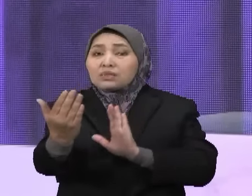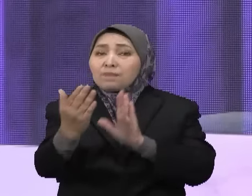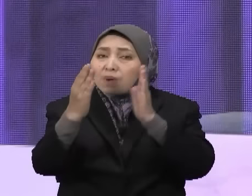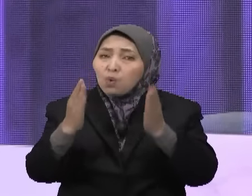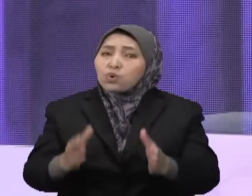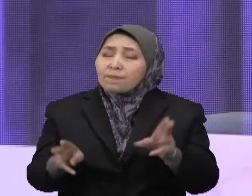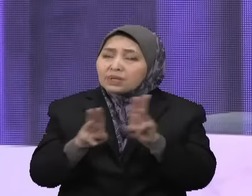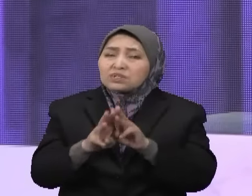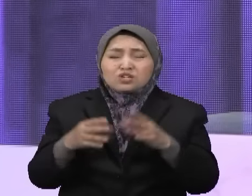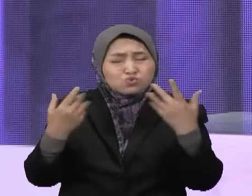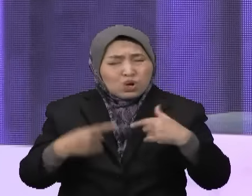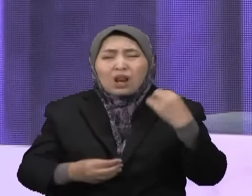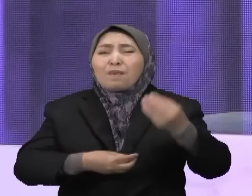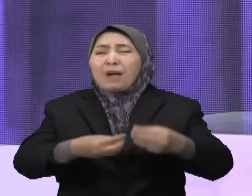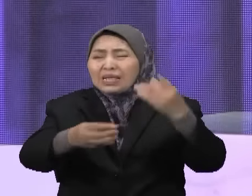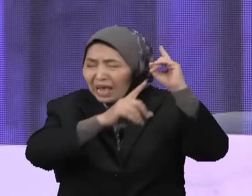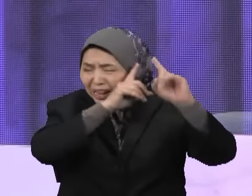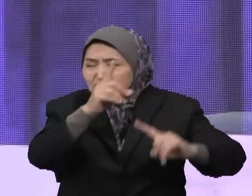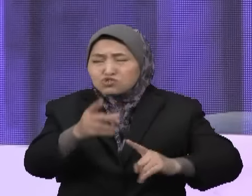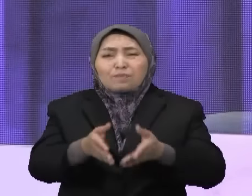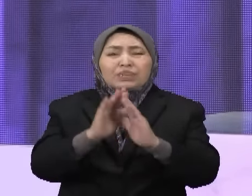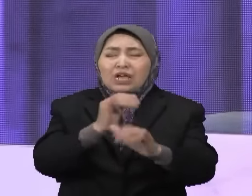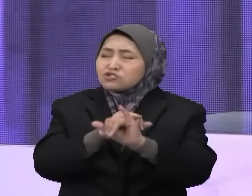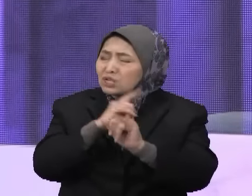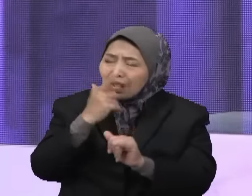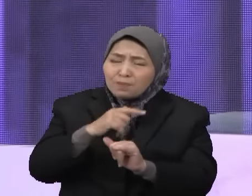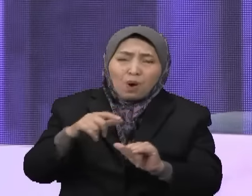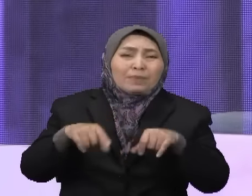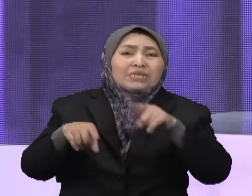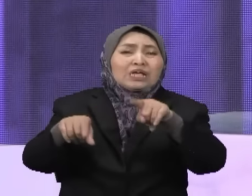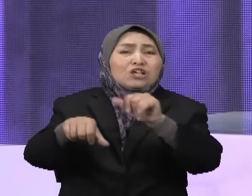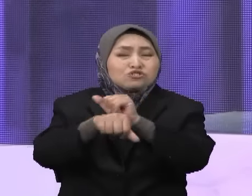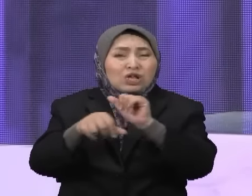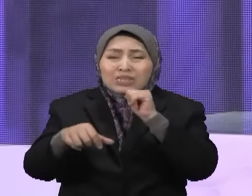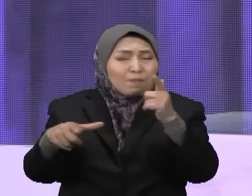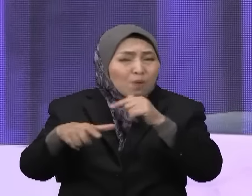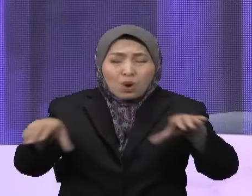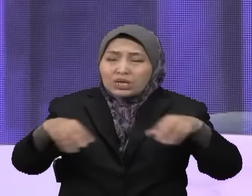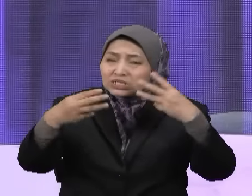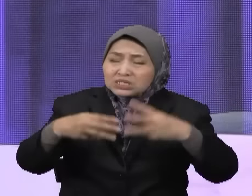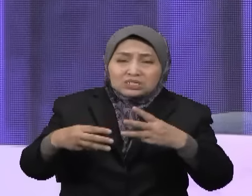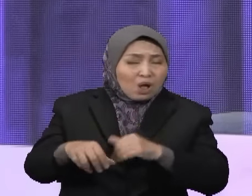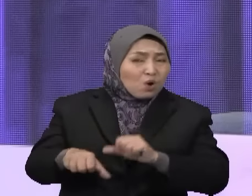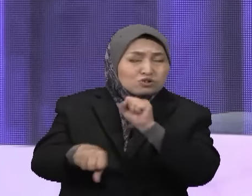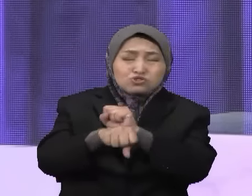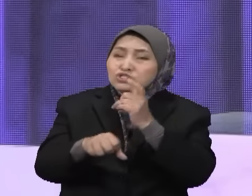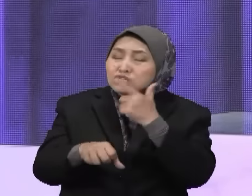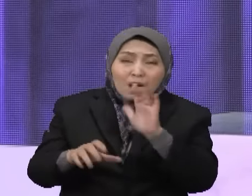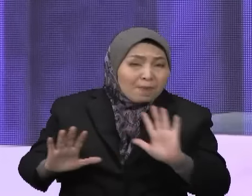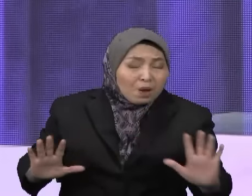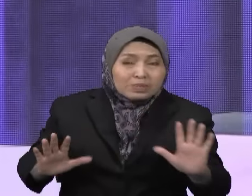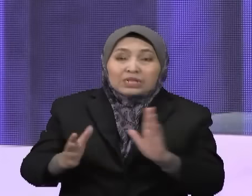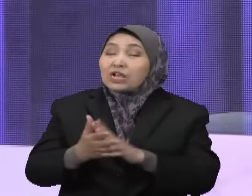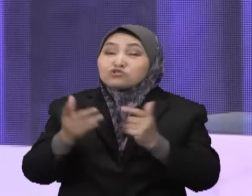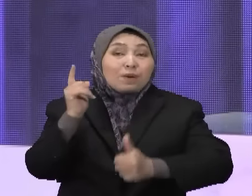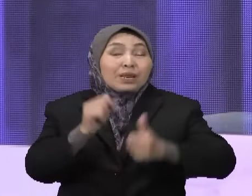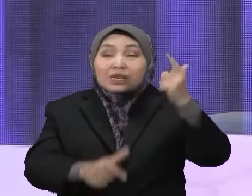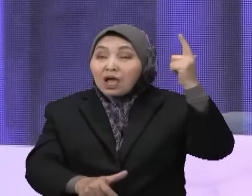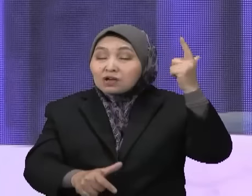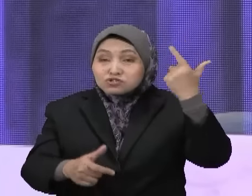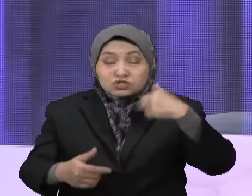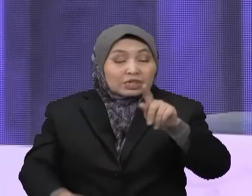begini? Dahlah bagi alasan Ustaz kan. Satu minta izin tak nak pergi perang, tak nak buat kerja. Lepas tu dah tak buat kerja tu, bila kerja dah siap, dah menang lah ni. Dah menang, Tabuk